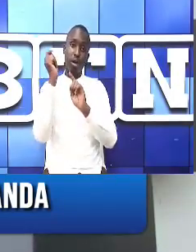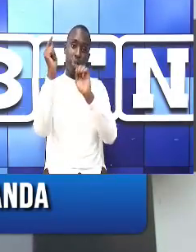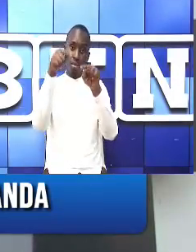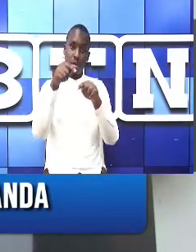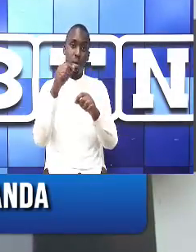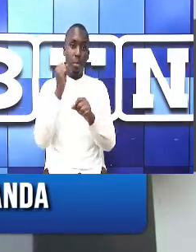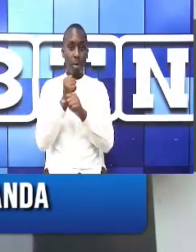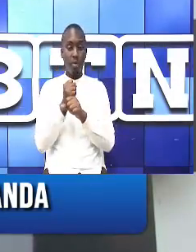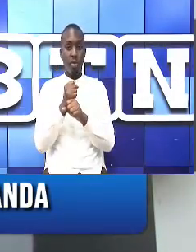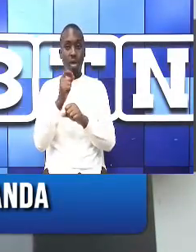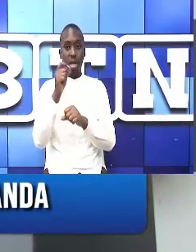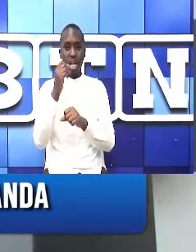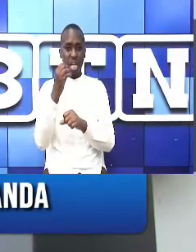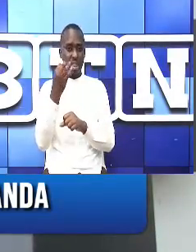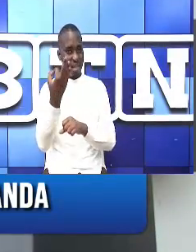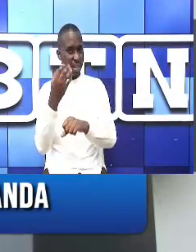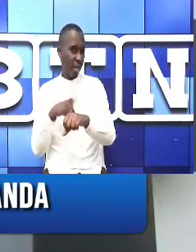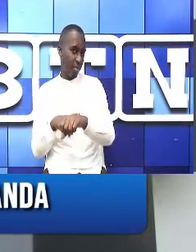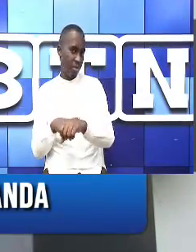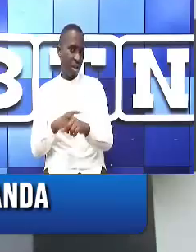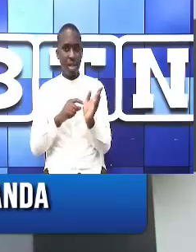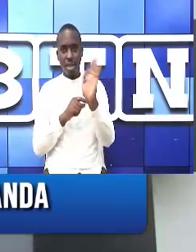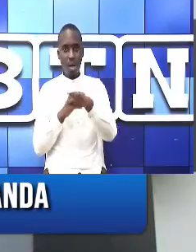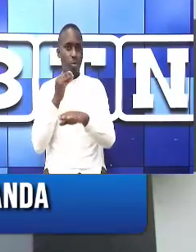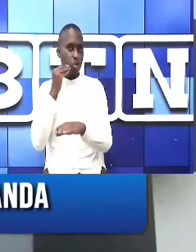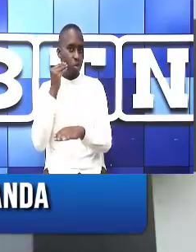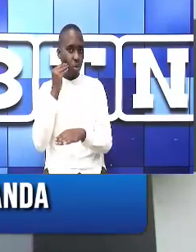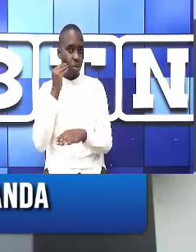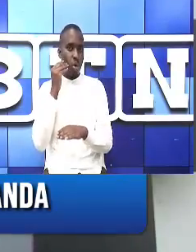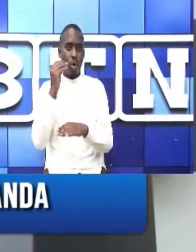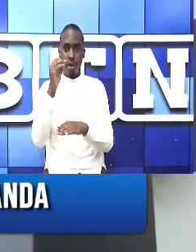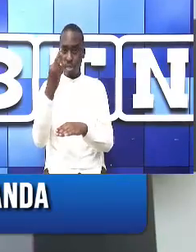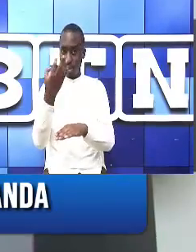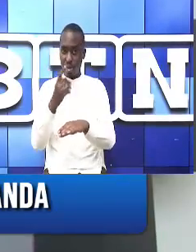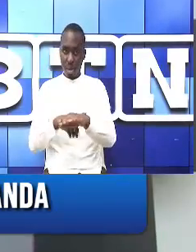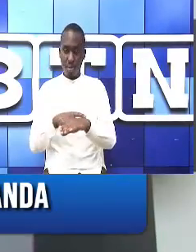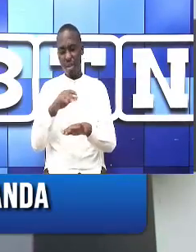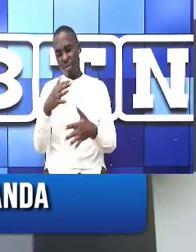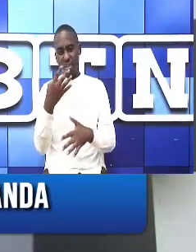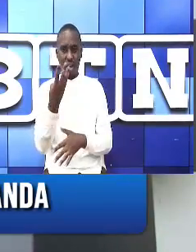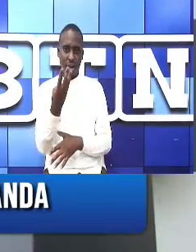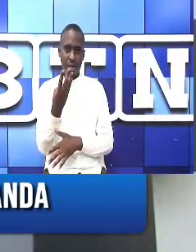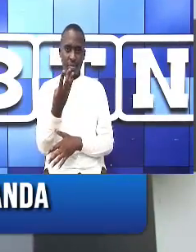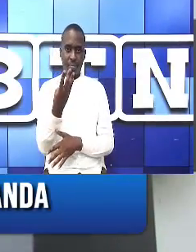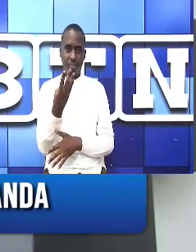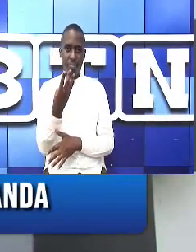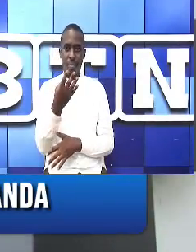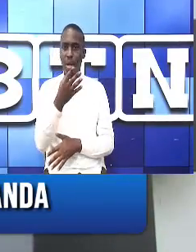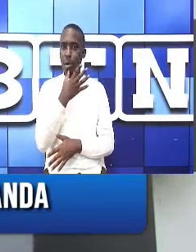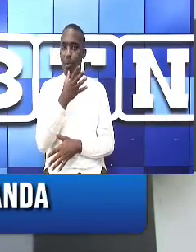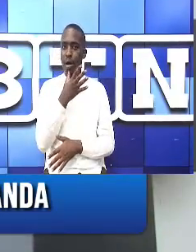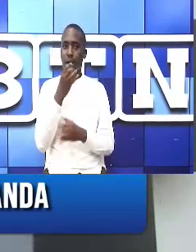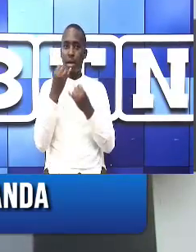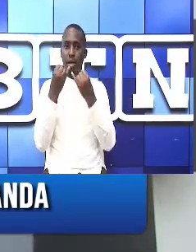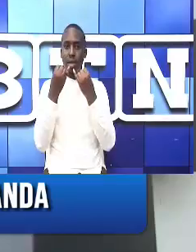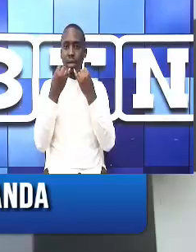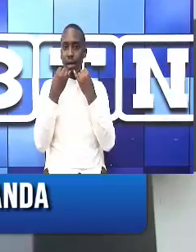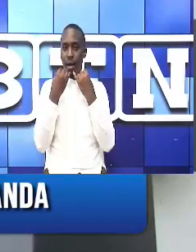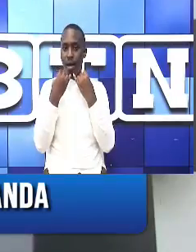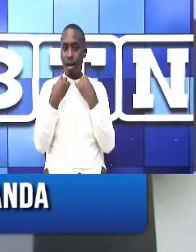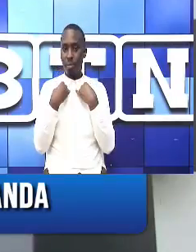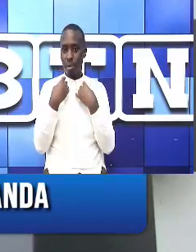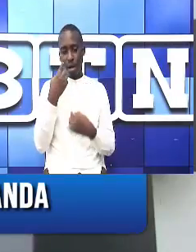abikoze nk'inshuro nk'eshatu ntaha naza ku nshuro ya gatatu niba atari iya kane yego mama niwe waje